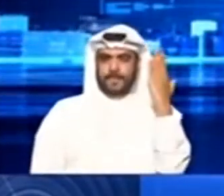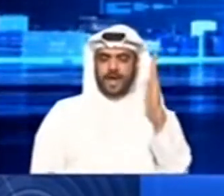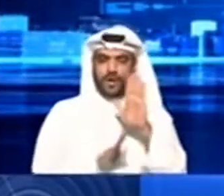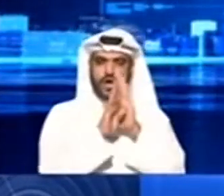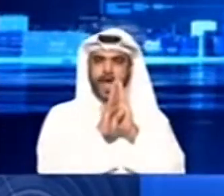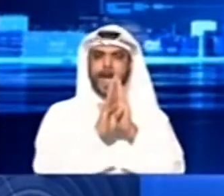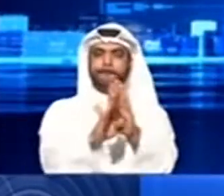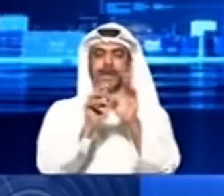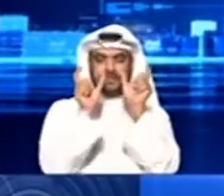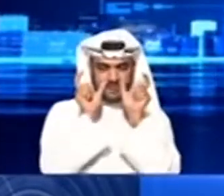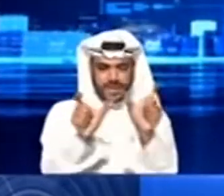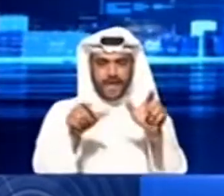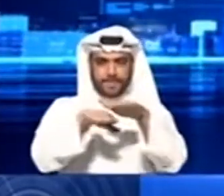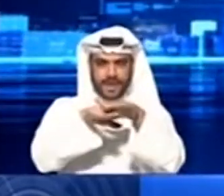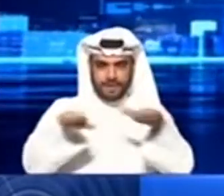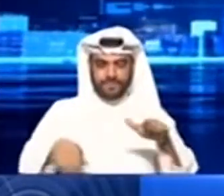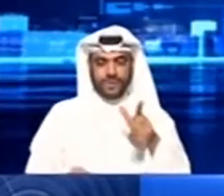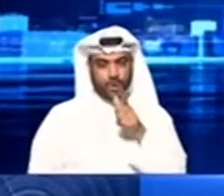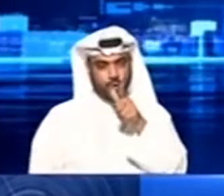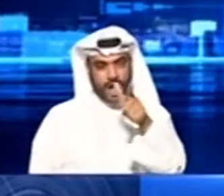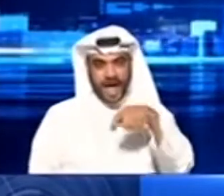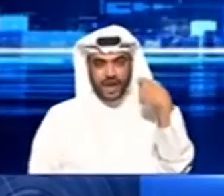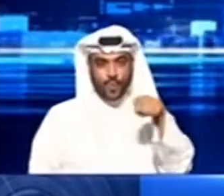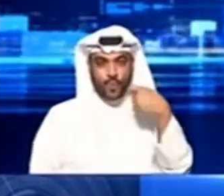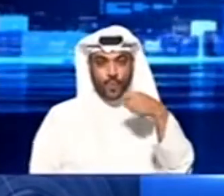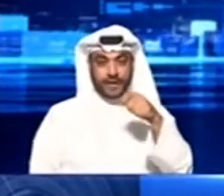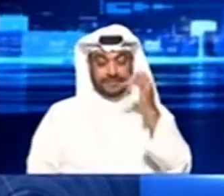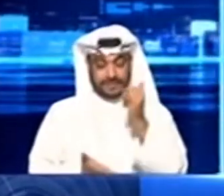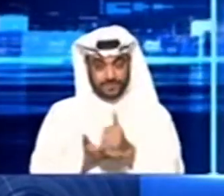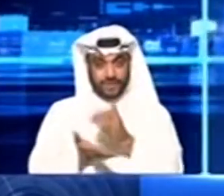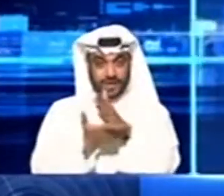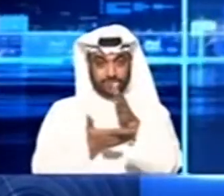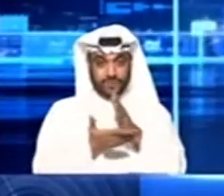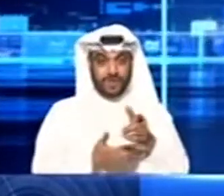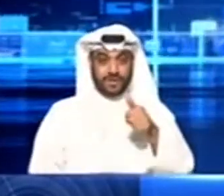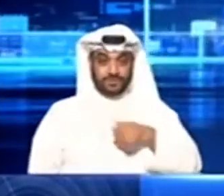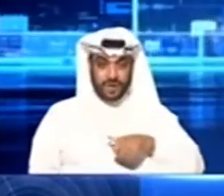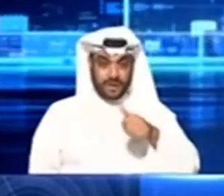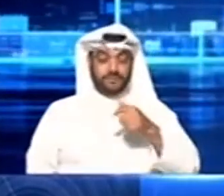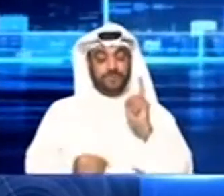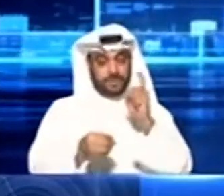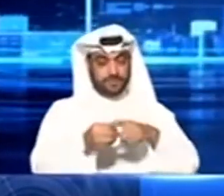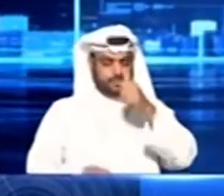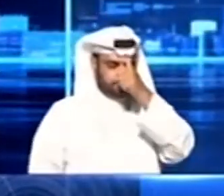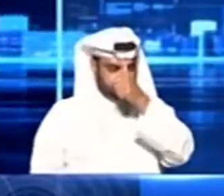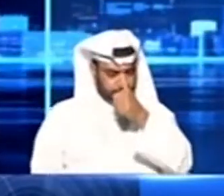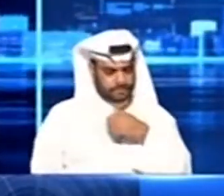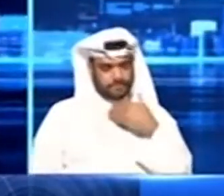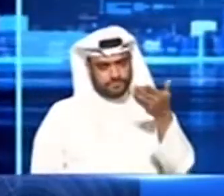أمنها واستقرارها. واختتم المصدر تصريحه بالإعراب عن خالص التعازي